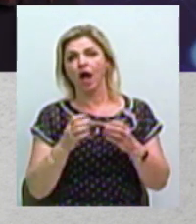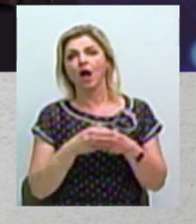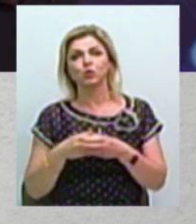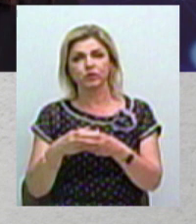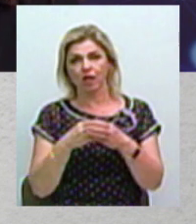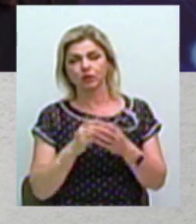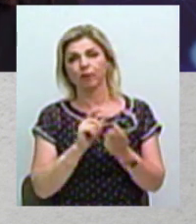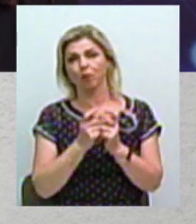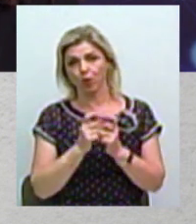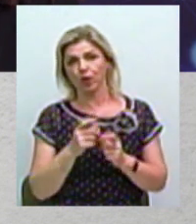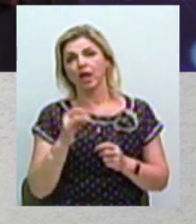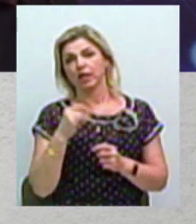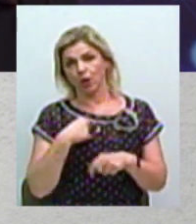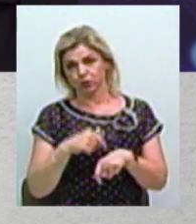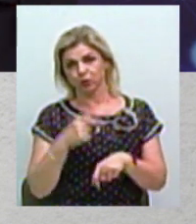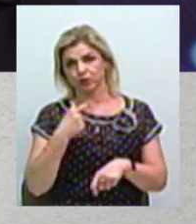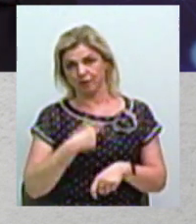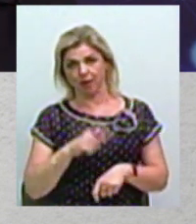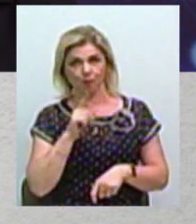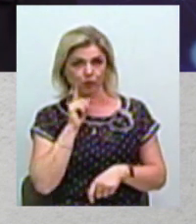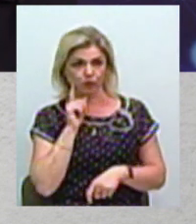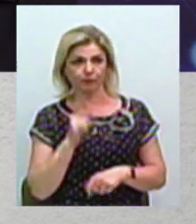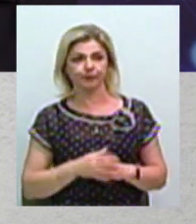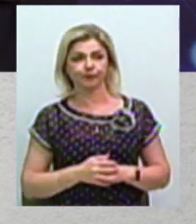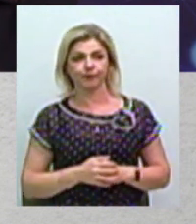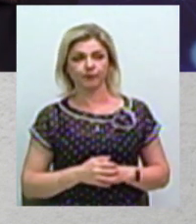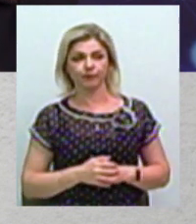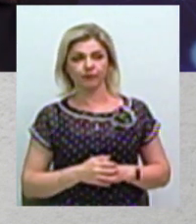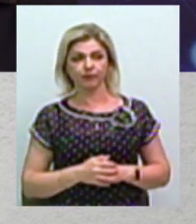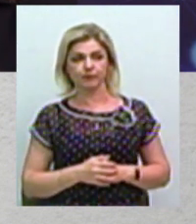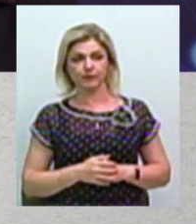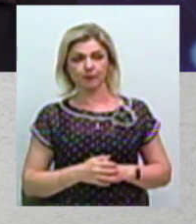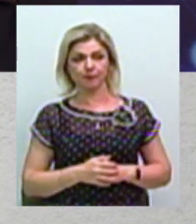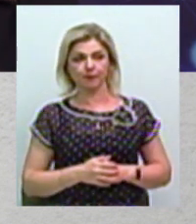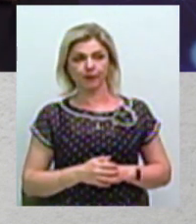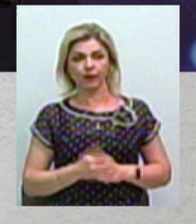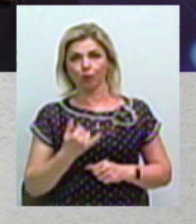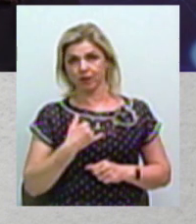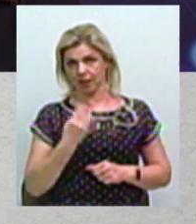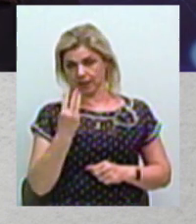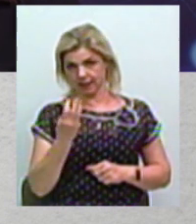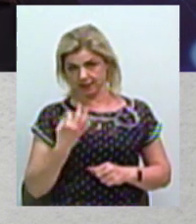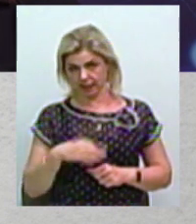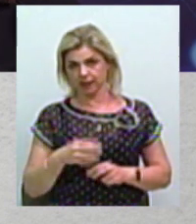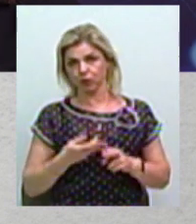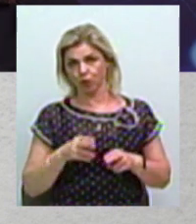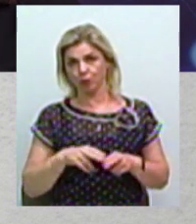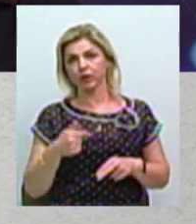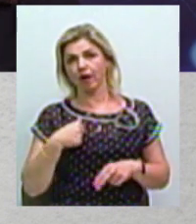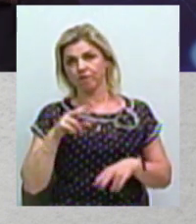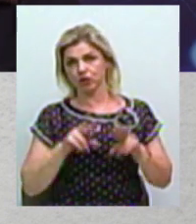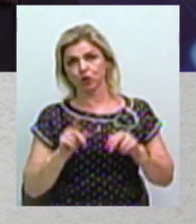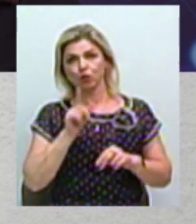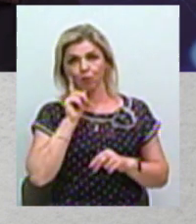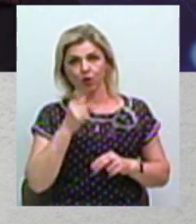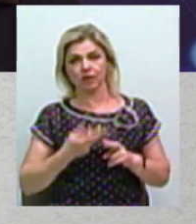що я ще чую себе, відчуваю молодим. Да. І тому, більш того, у мене три сини. І тому я вважаю, що молодь – це